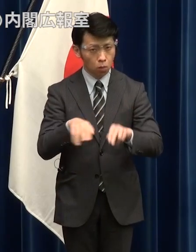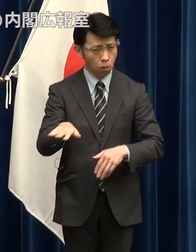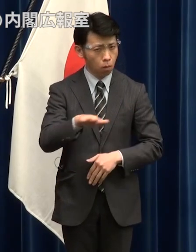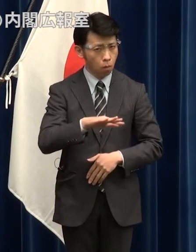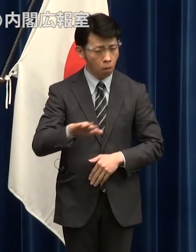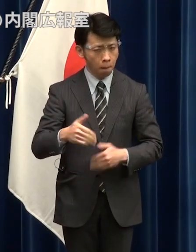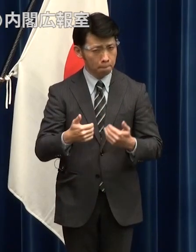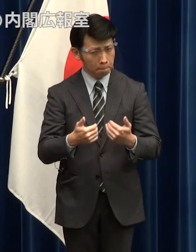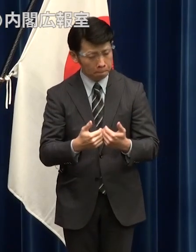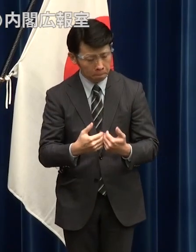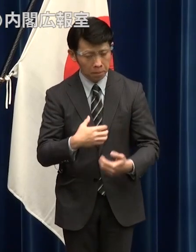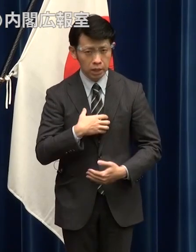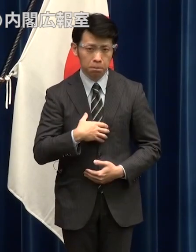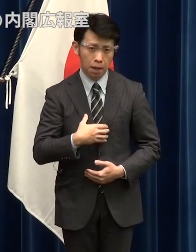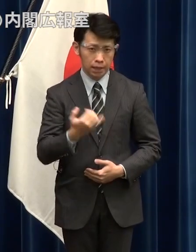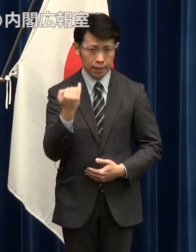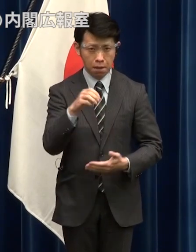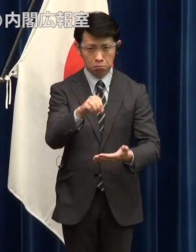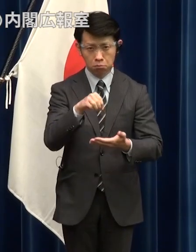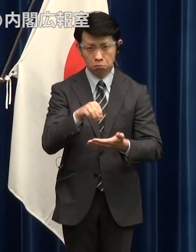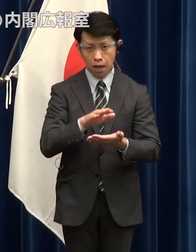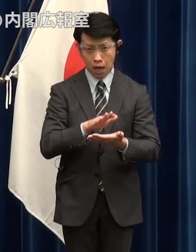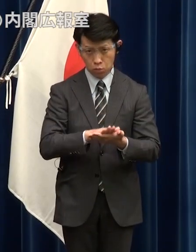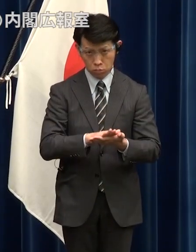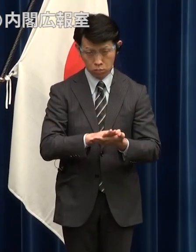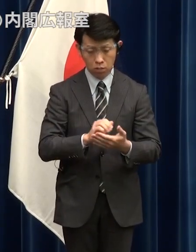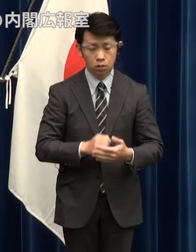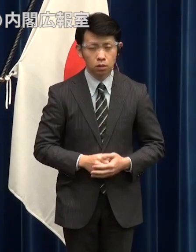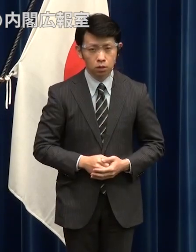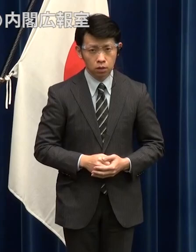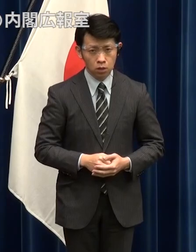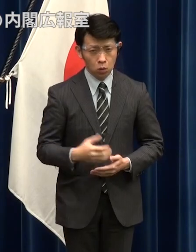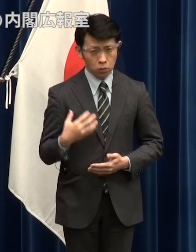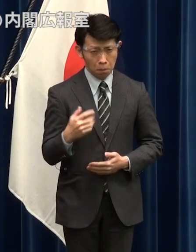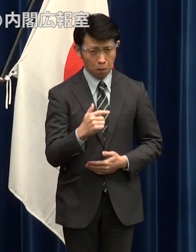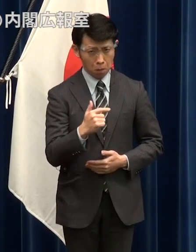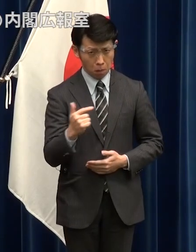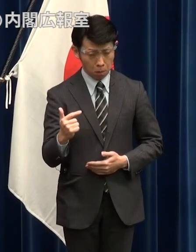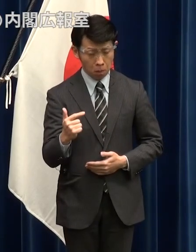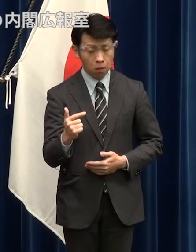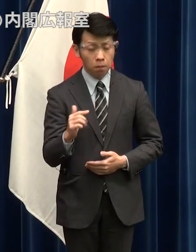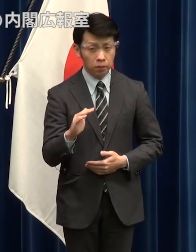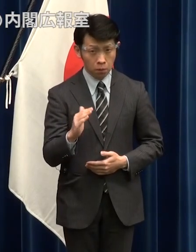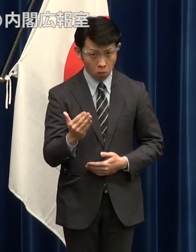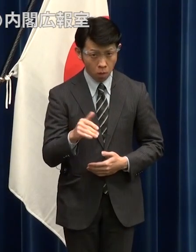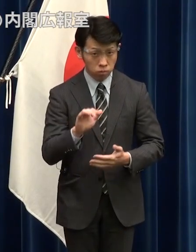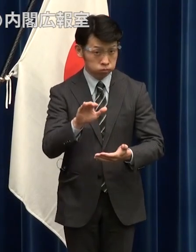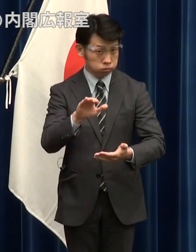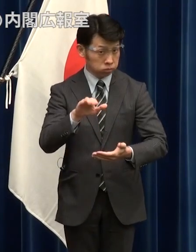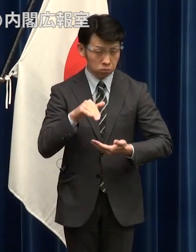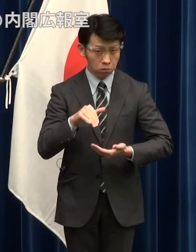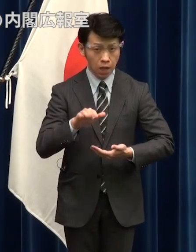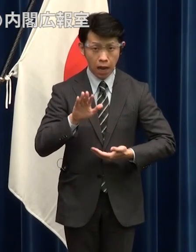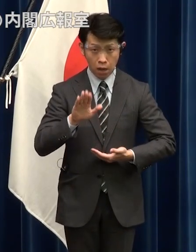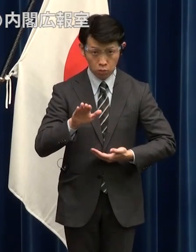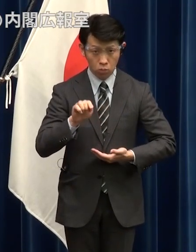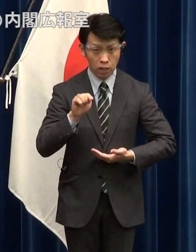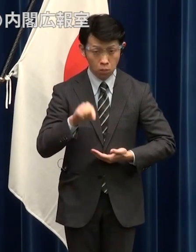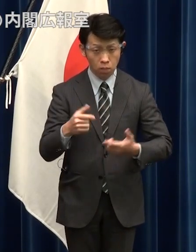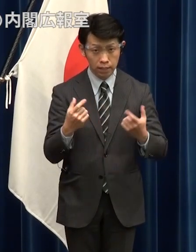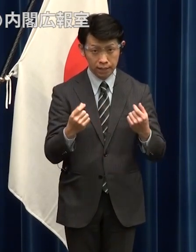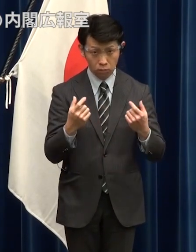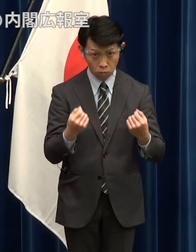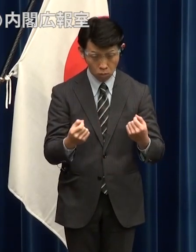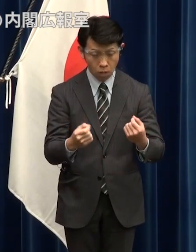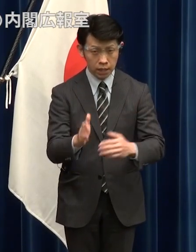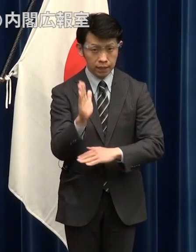や懸念が出ています。負担が増えてもその分受益できる、 まあ、こうした理解を政界そして広く